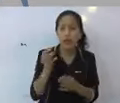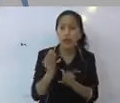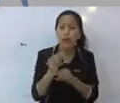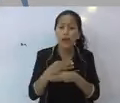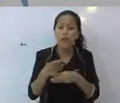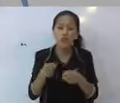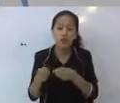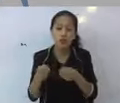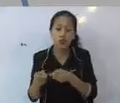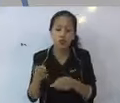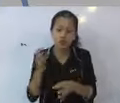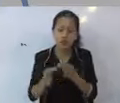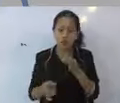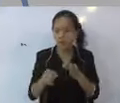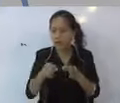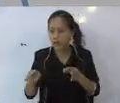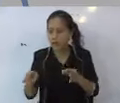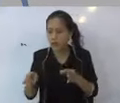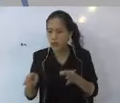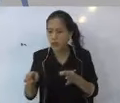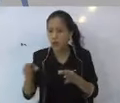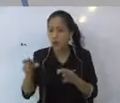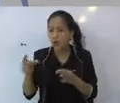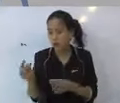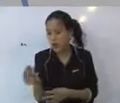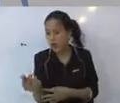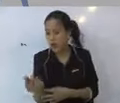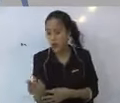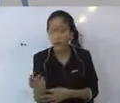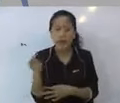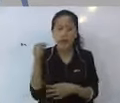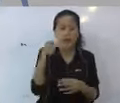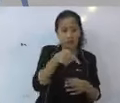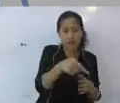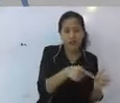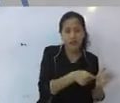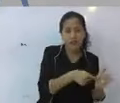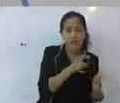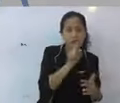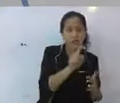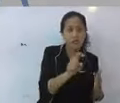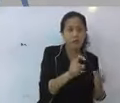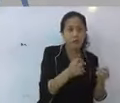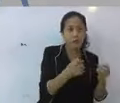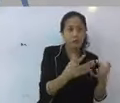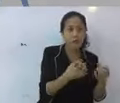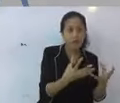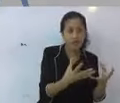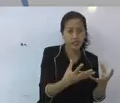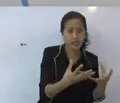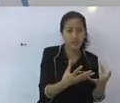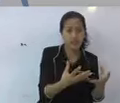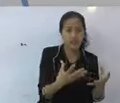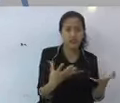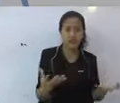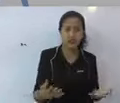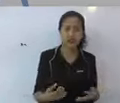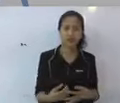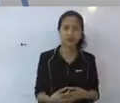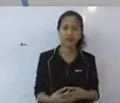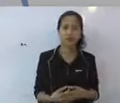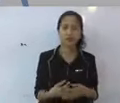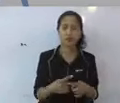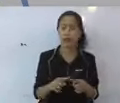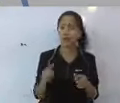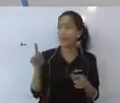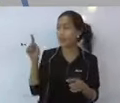pagkain. Yes. Yun yung sinasabi natin. Yun yung mga whole foods. Oo. Kasi, yun yung dapat natin ipalit doon rather than this